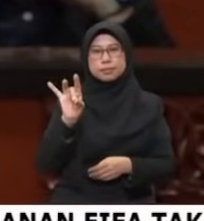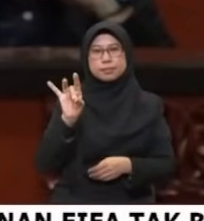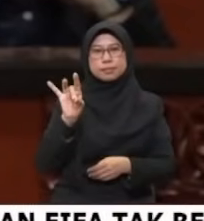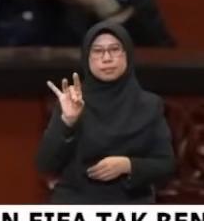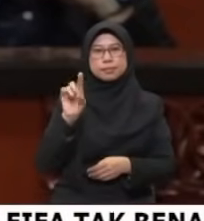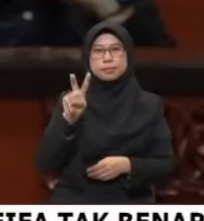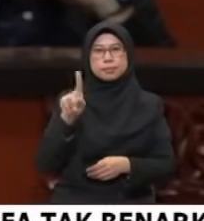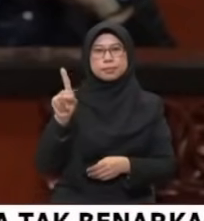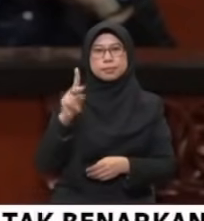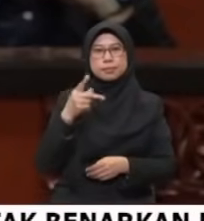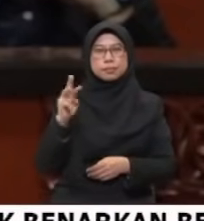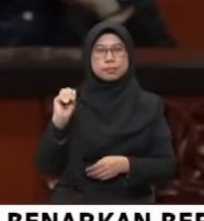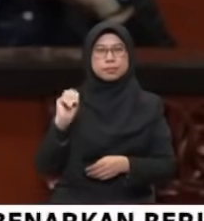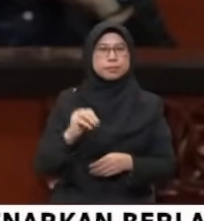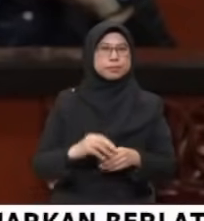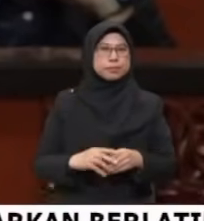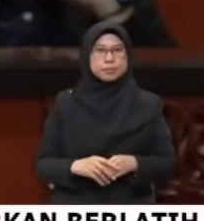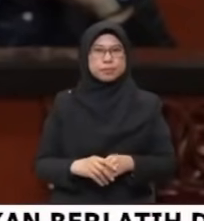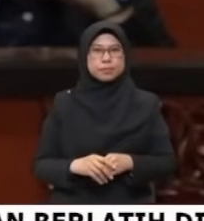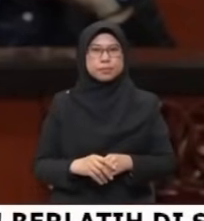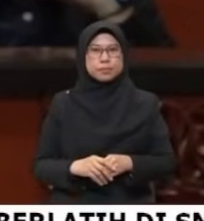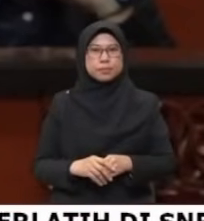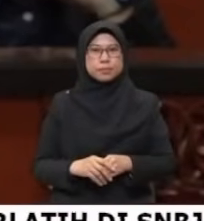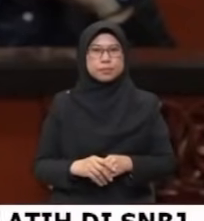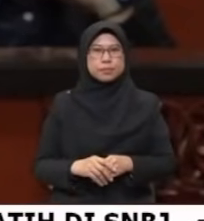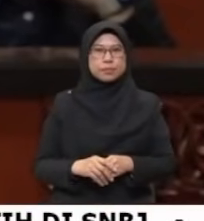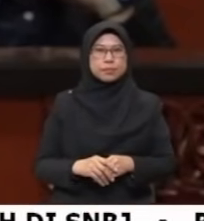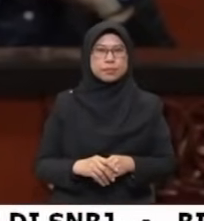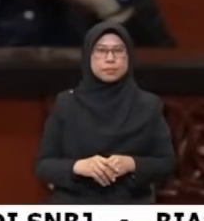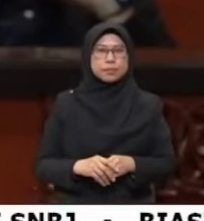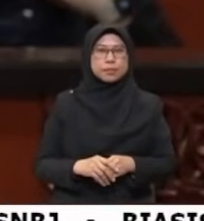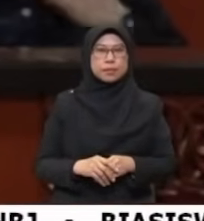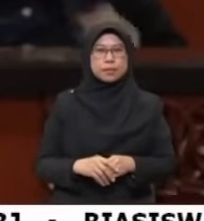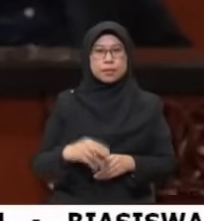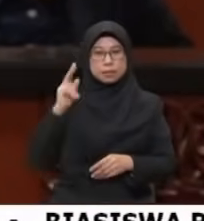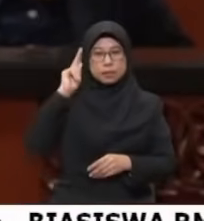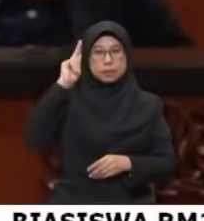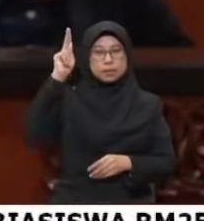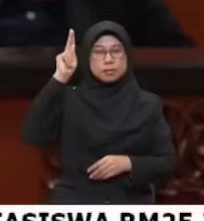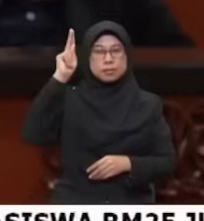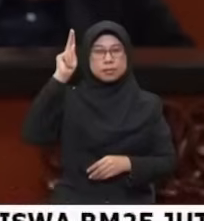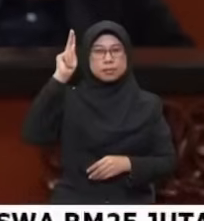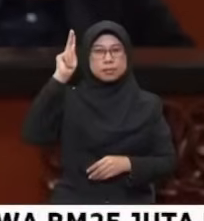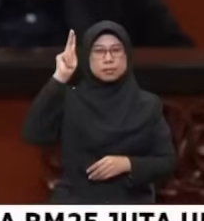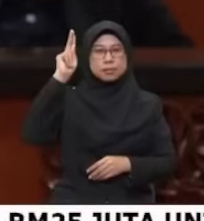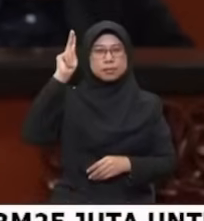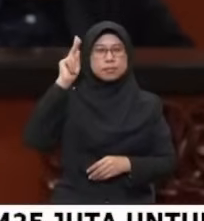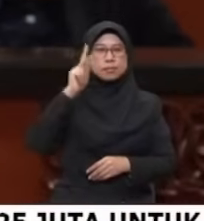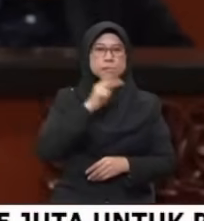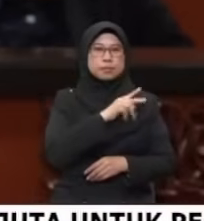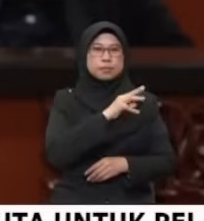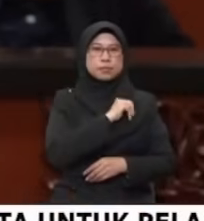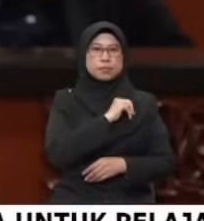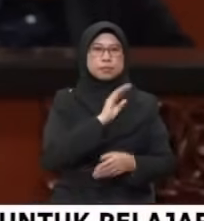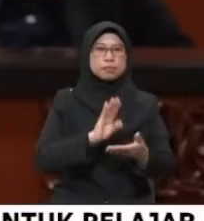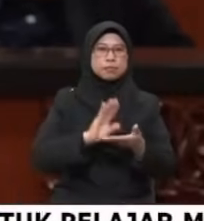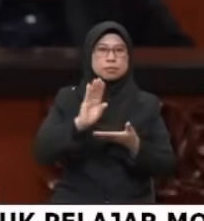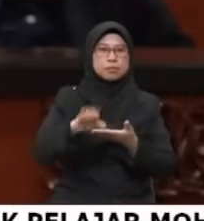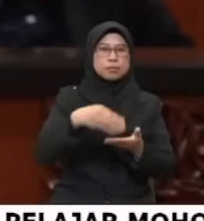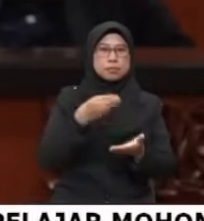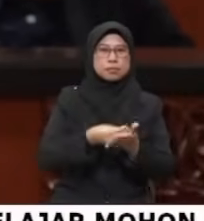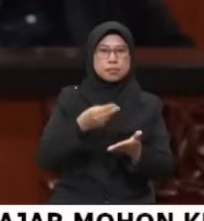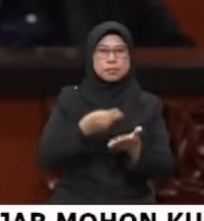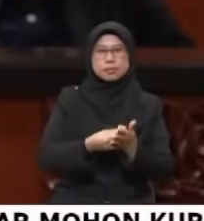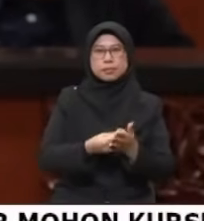38 KM yang berhormatara khususnya bag negeri kelantani telah menyalurkan peruntukan